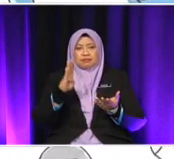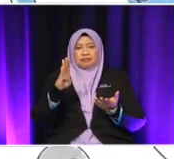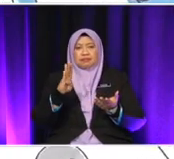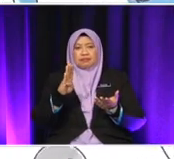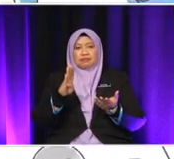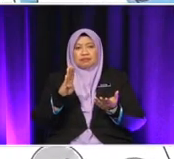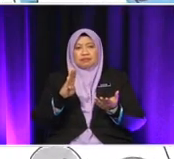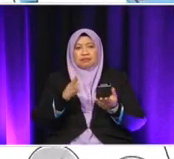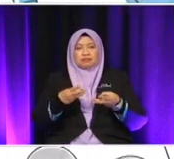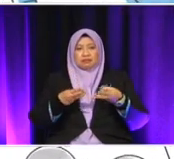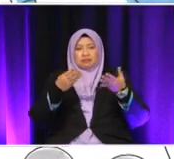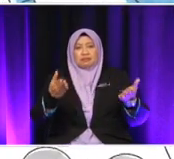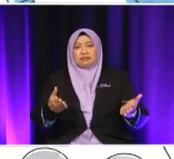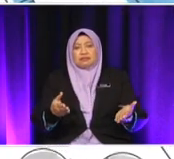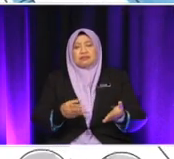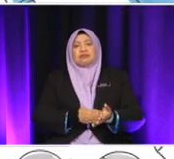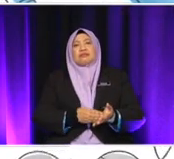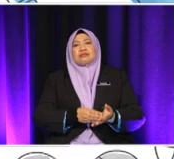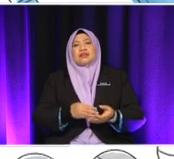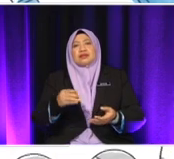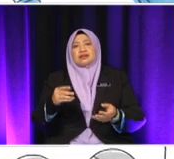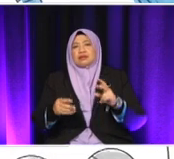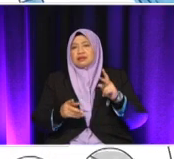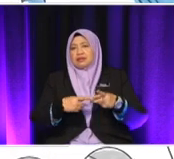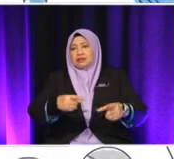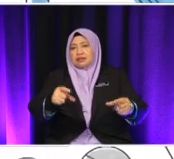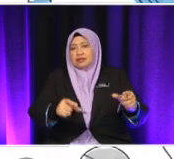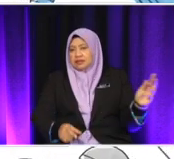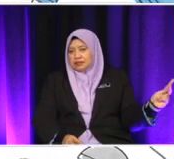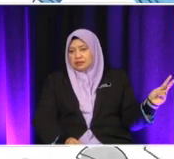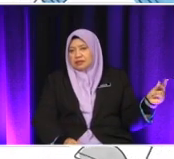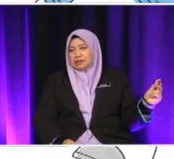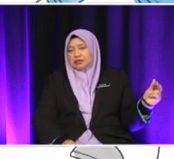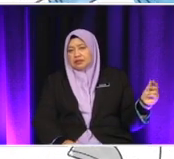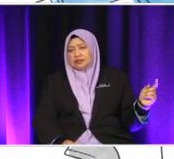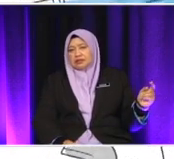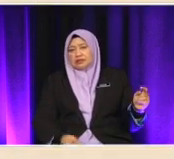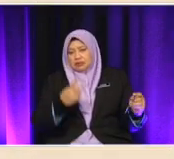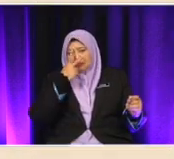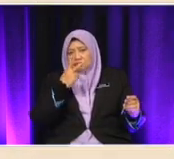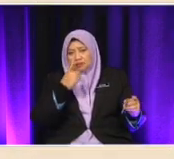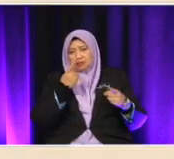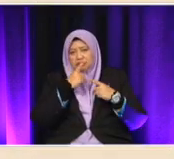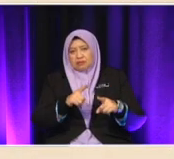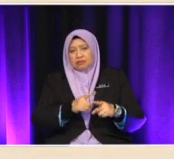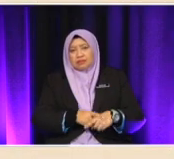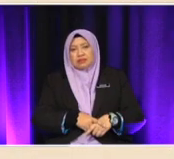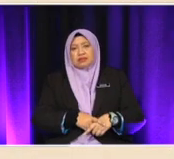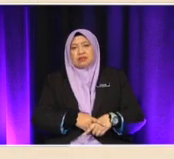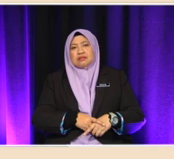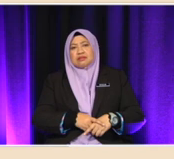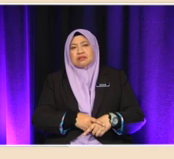penawaran bergerak ke kiri kita lihat jawaban sama Ada apa yang dia oke betul sama